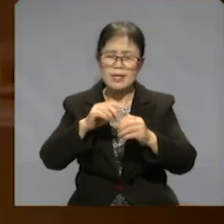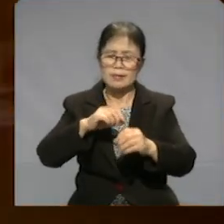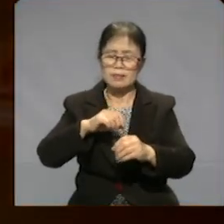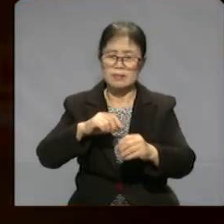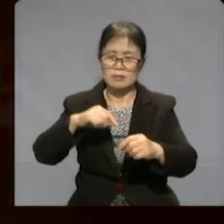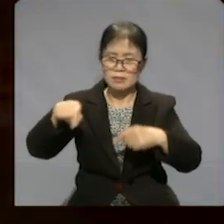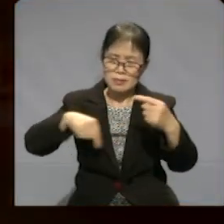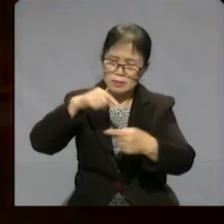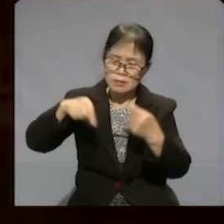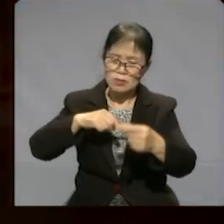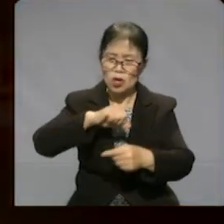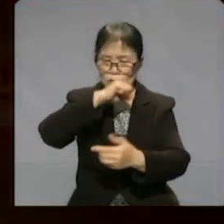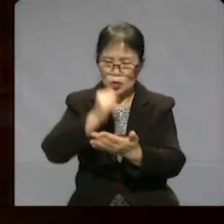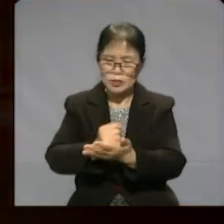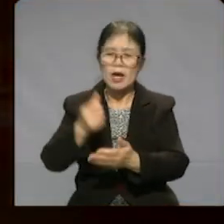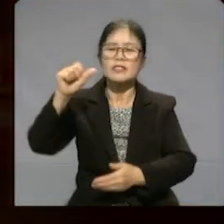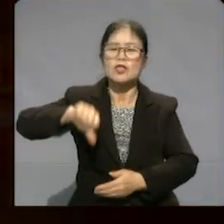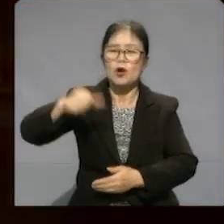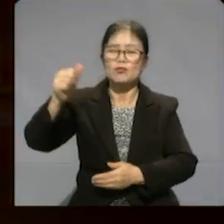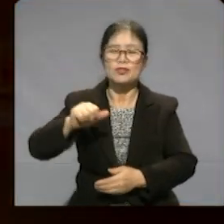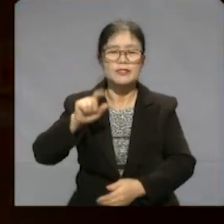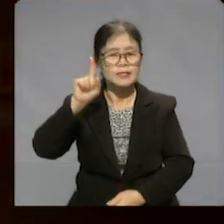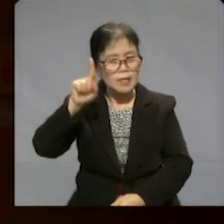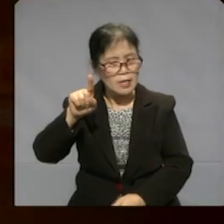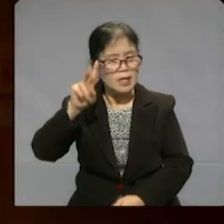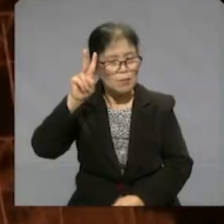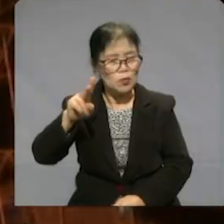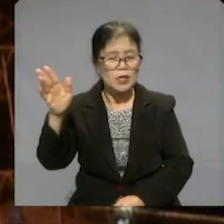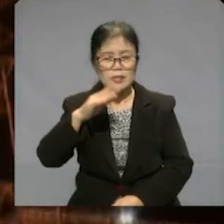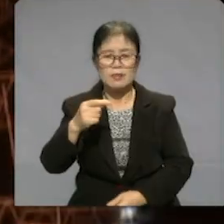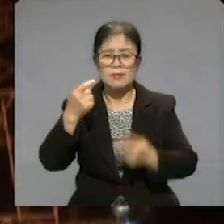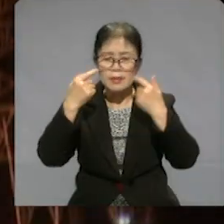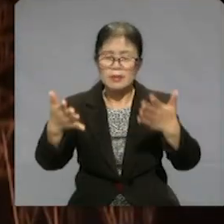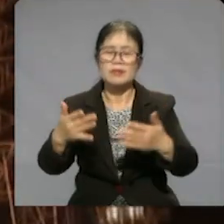여부는 이르면 내일이나 모레쯤 판명될 것으로